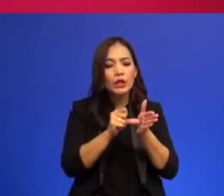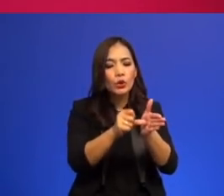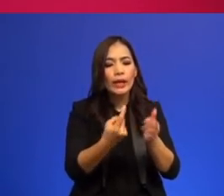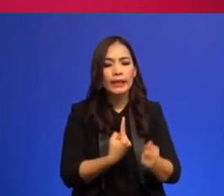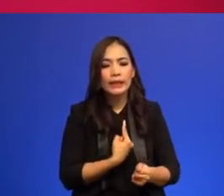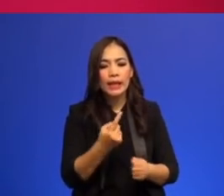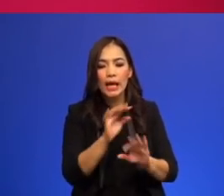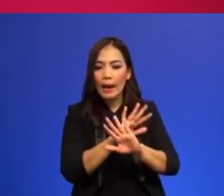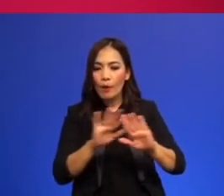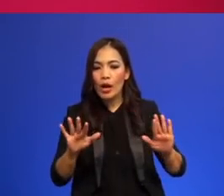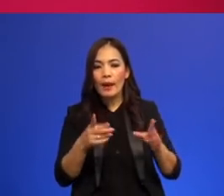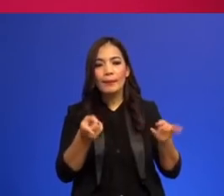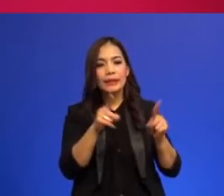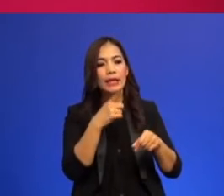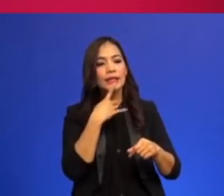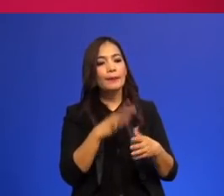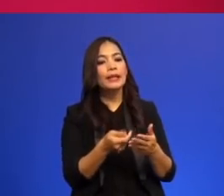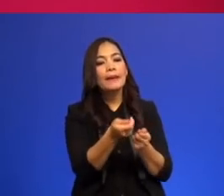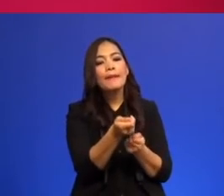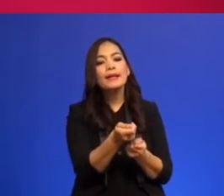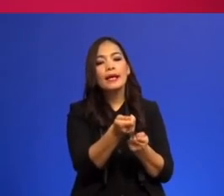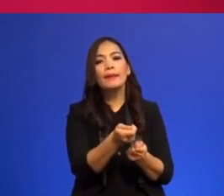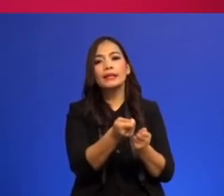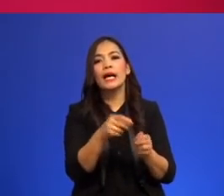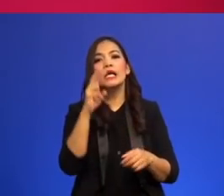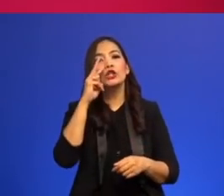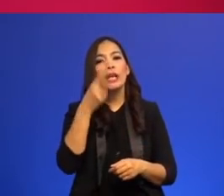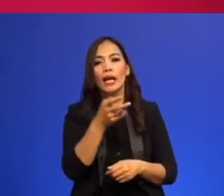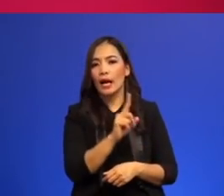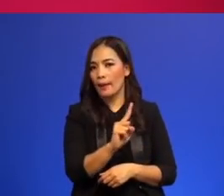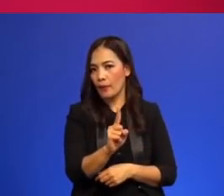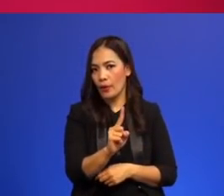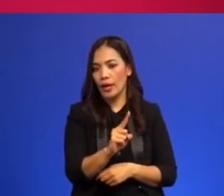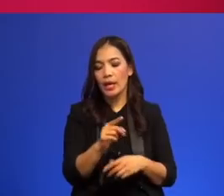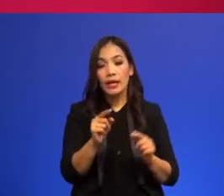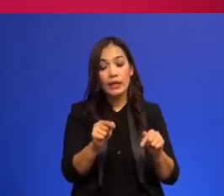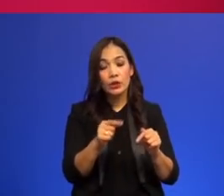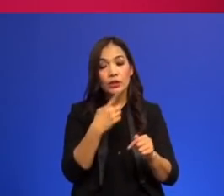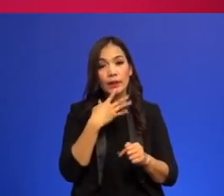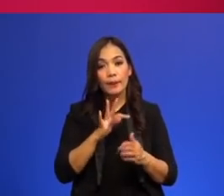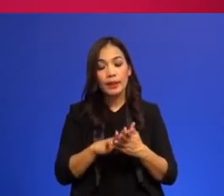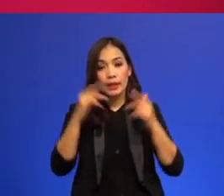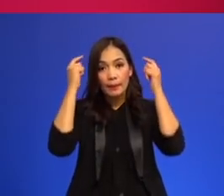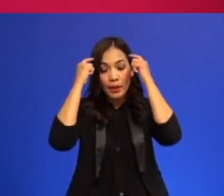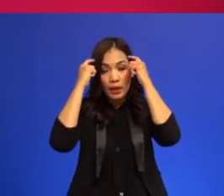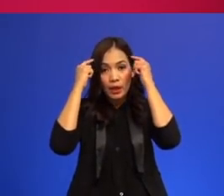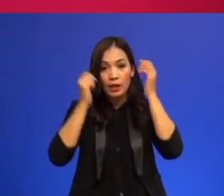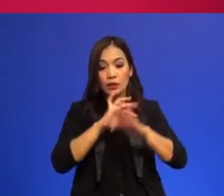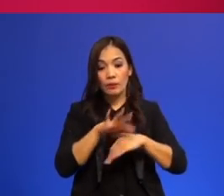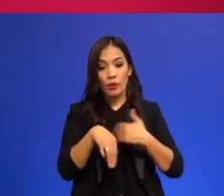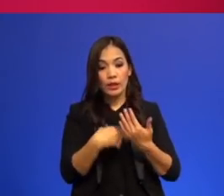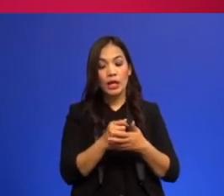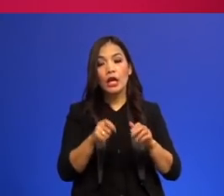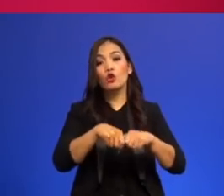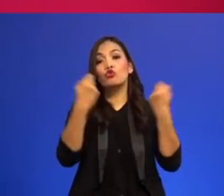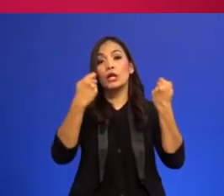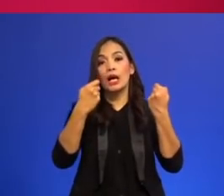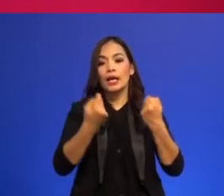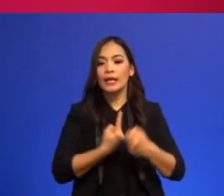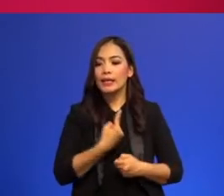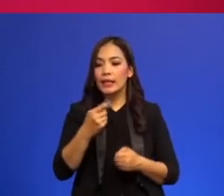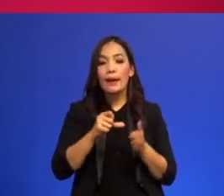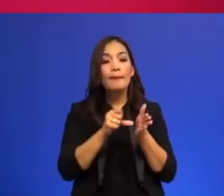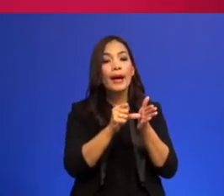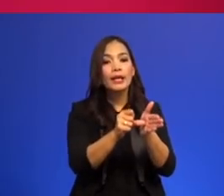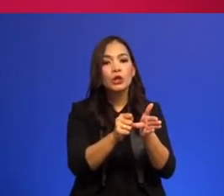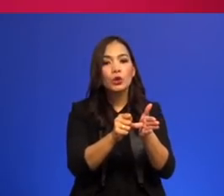tidak boleh menjadi sarana memanjakan. Itu merusak mentalitas mereka. Makanya kita dapat